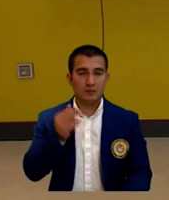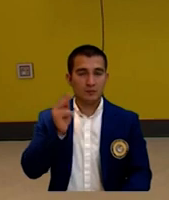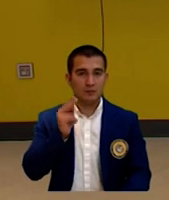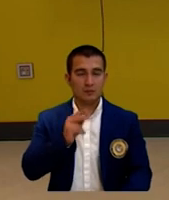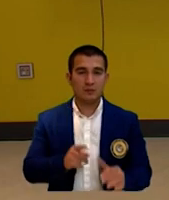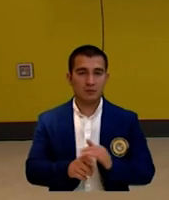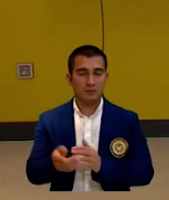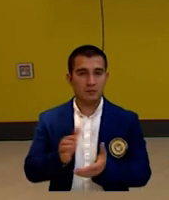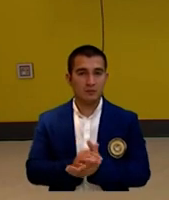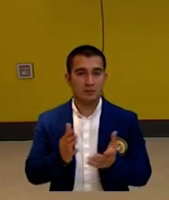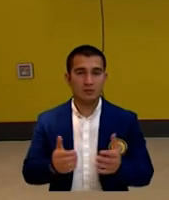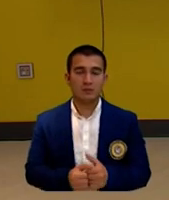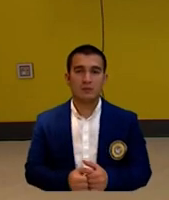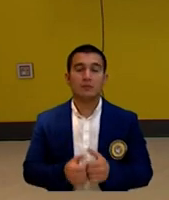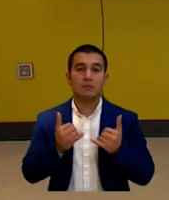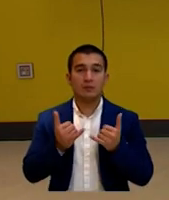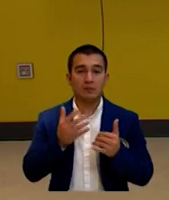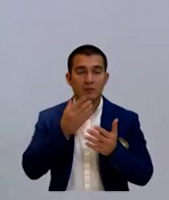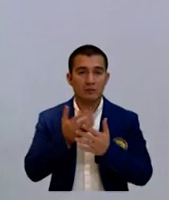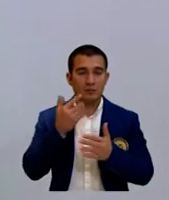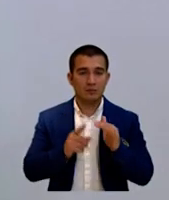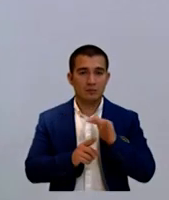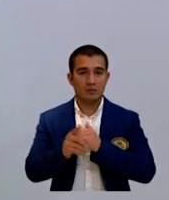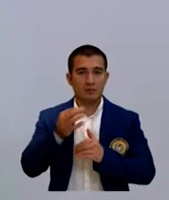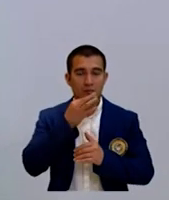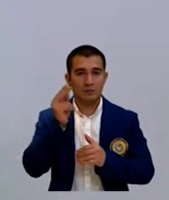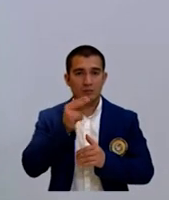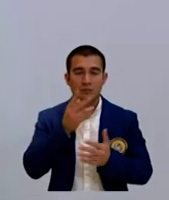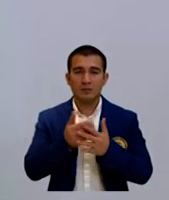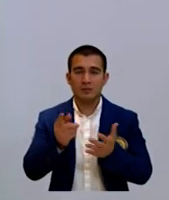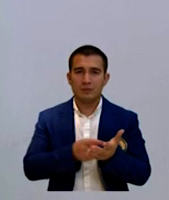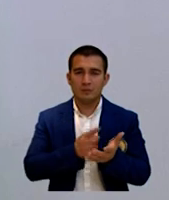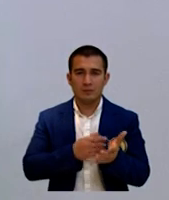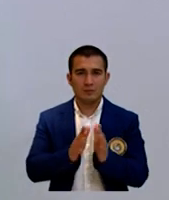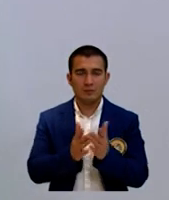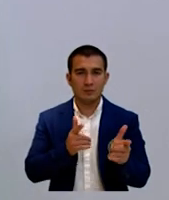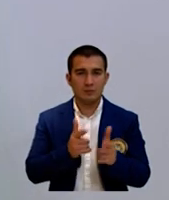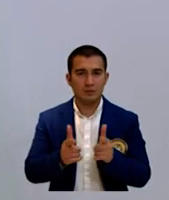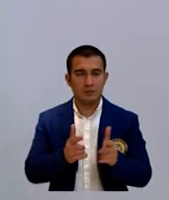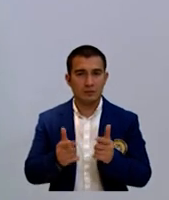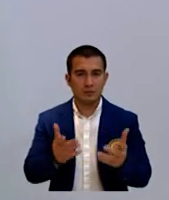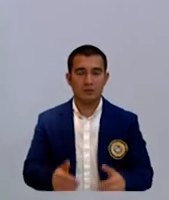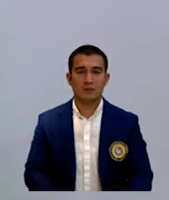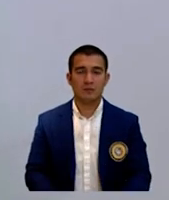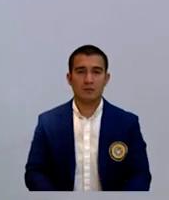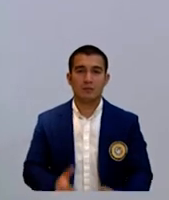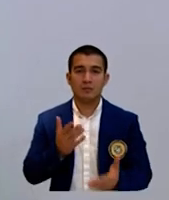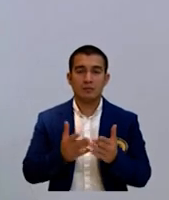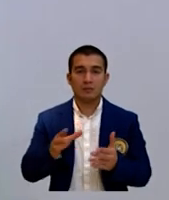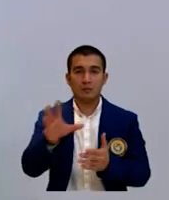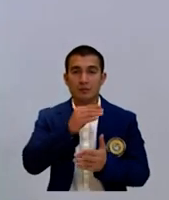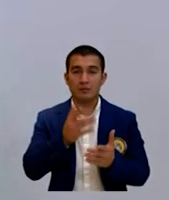mashg'ulotida uchrashib turamiz. Darsni boshlashdan avval o'quv qurollaringizni tayyorlab oling. Agar